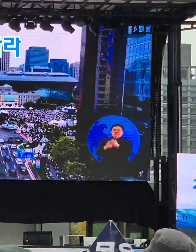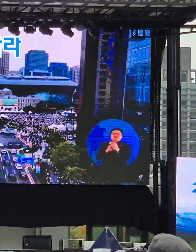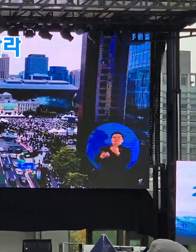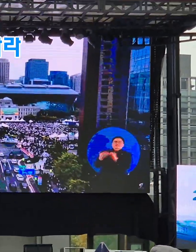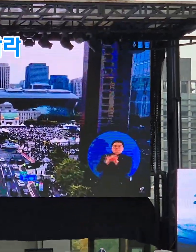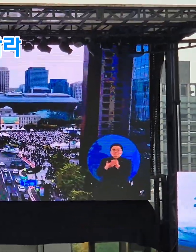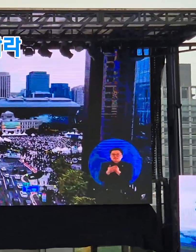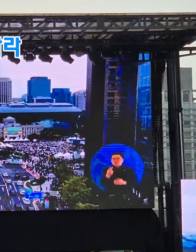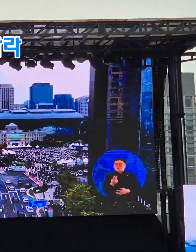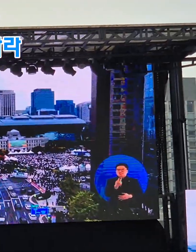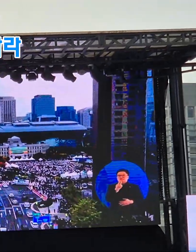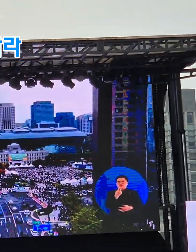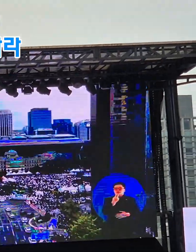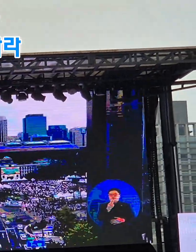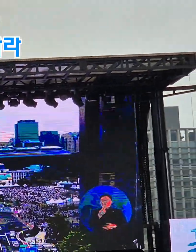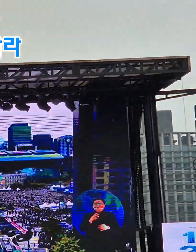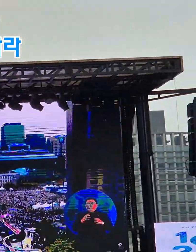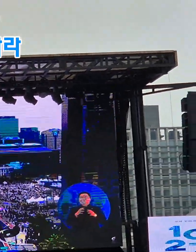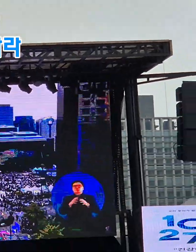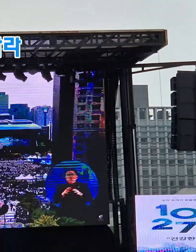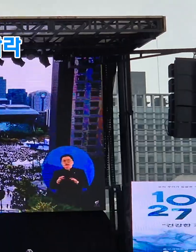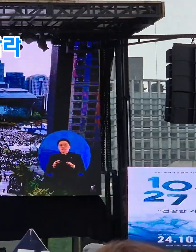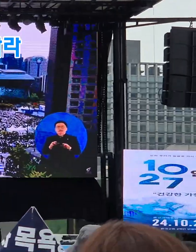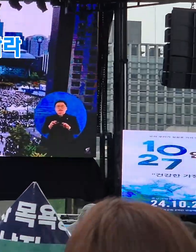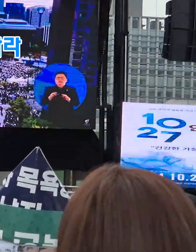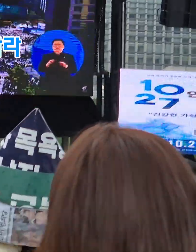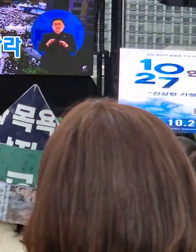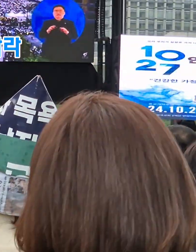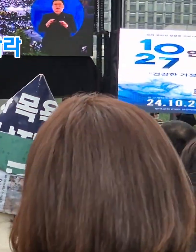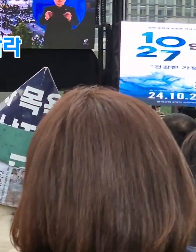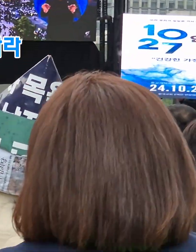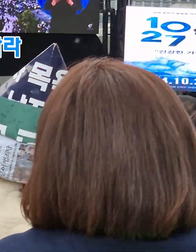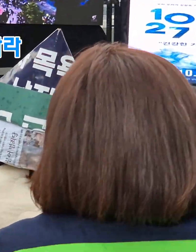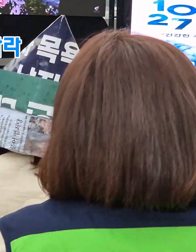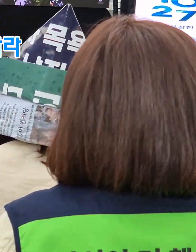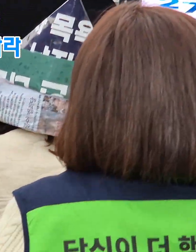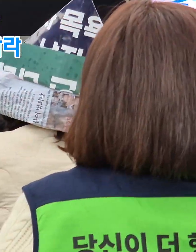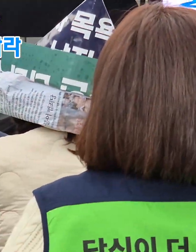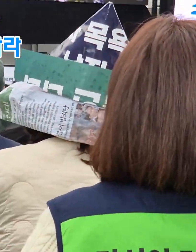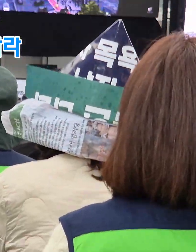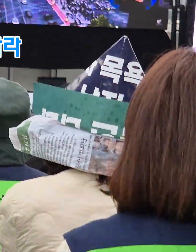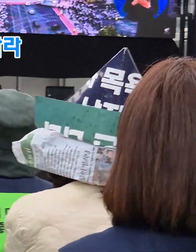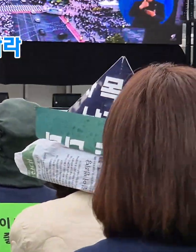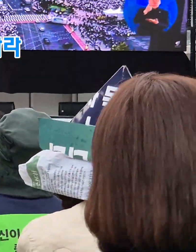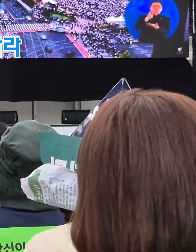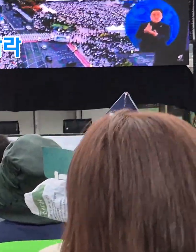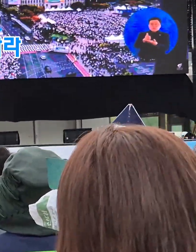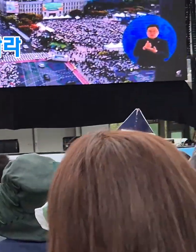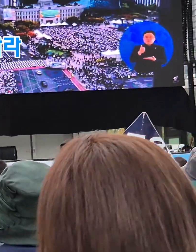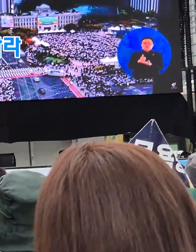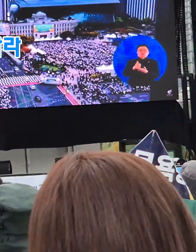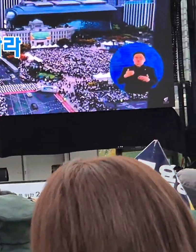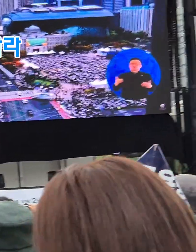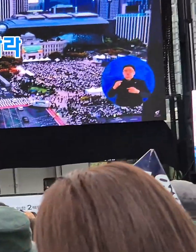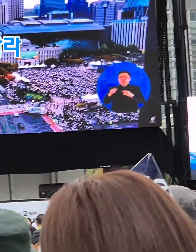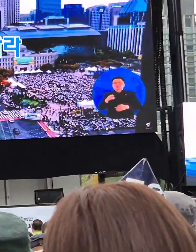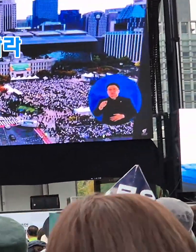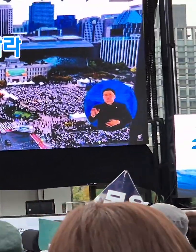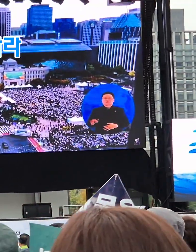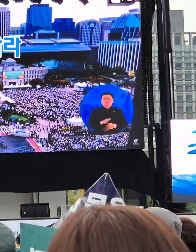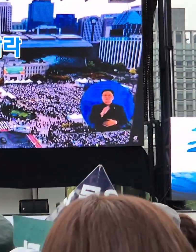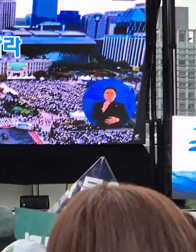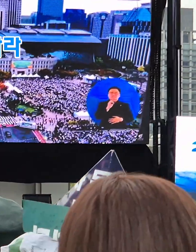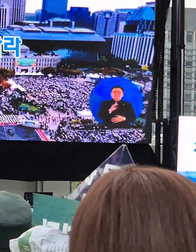파괴한 죄를 진심으로 회개하고 주님을 영접하고 주님 품에 안겼습니다. 우리는 단 하나의